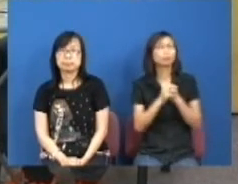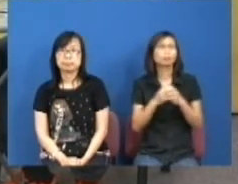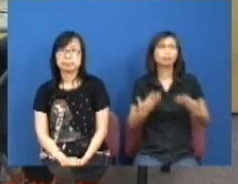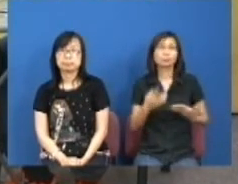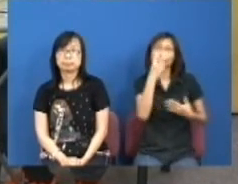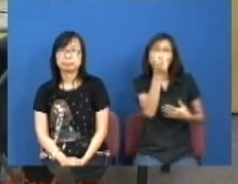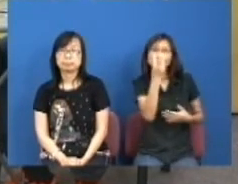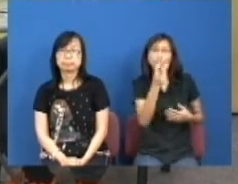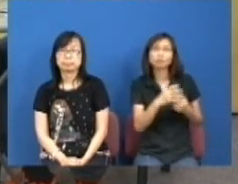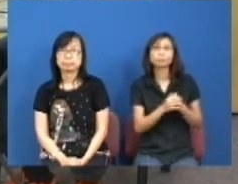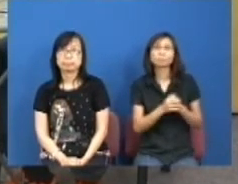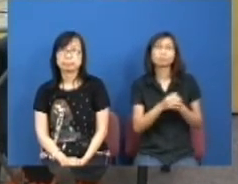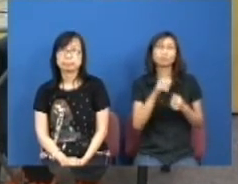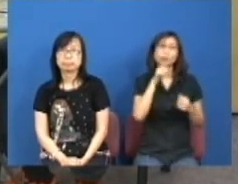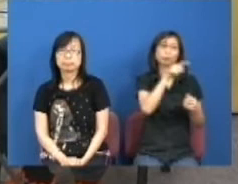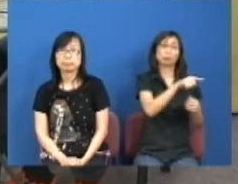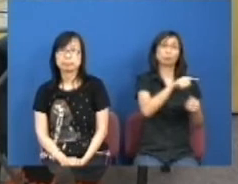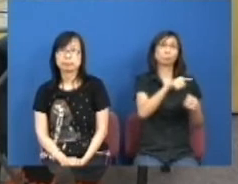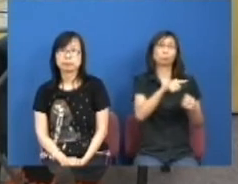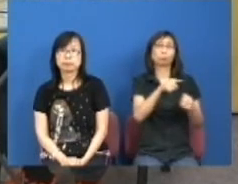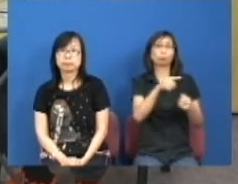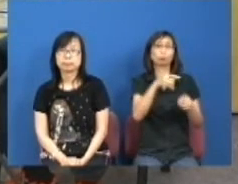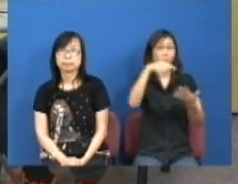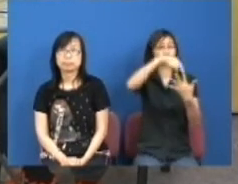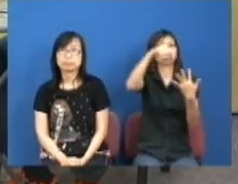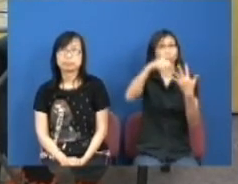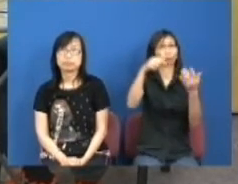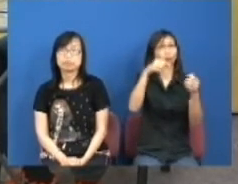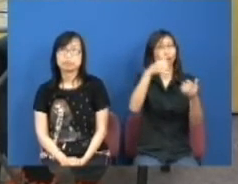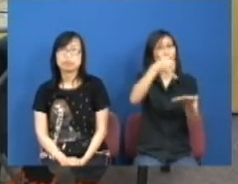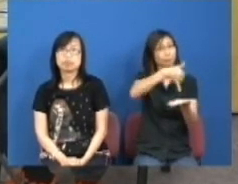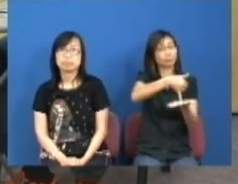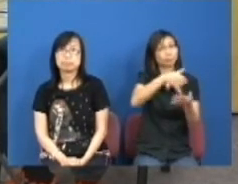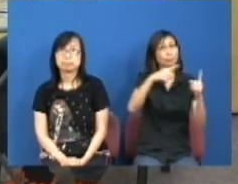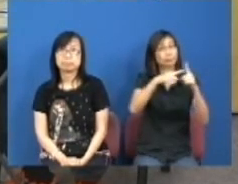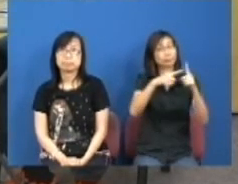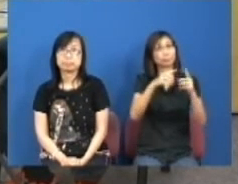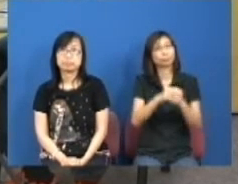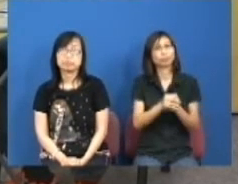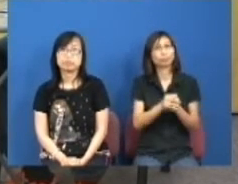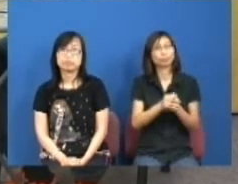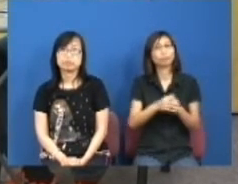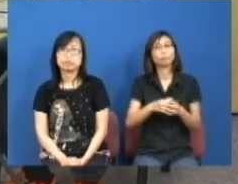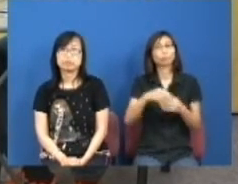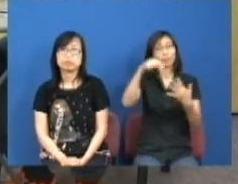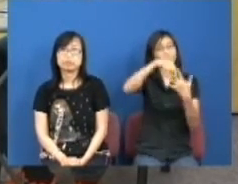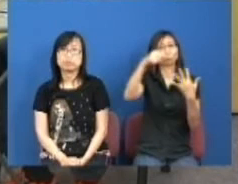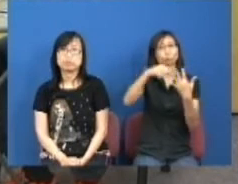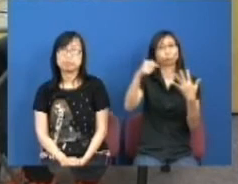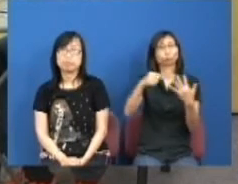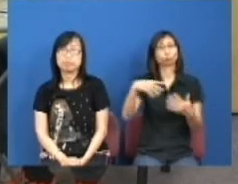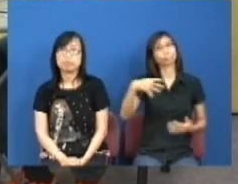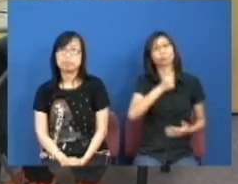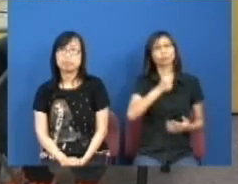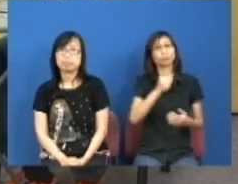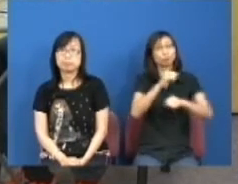察，究竟邊一個候選人嘅可能當選特首嘅機會會比較大咧？你有冇 tip？或